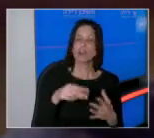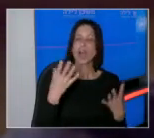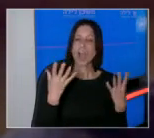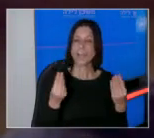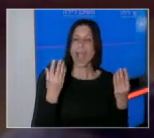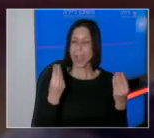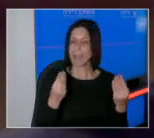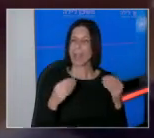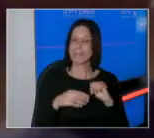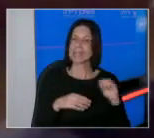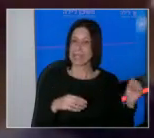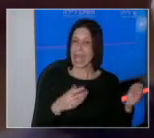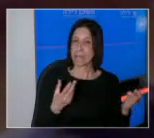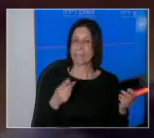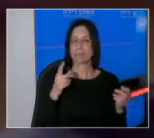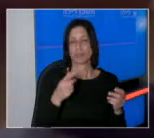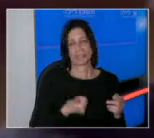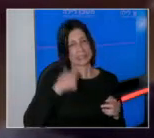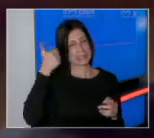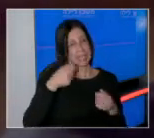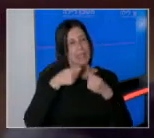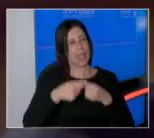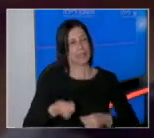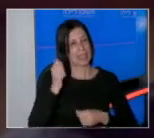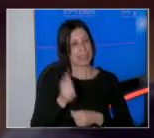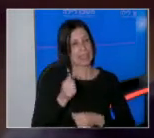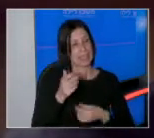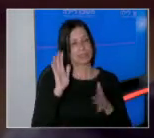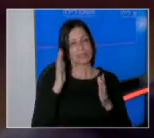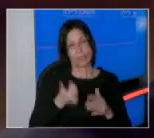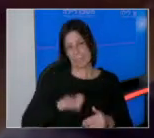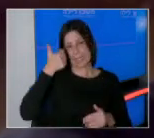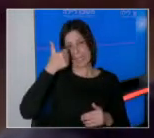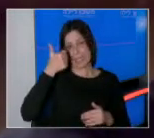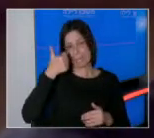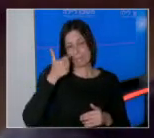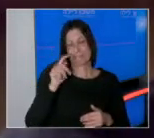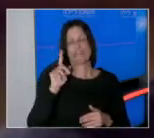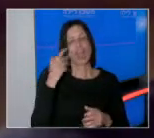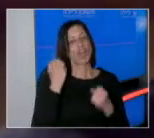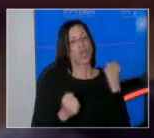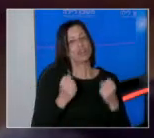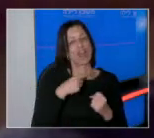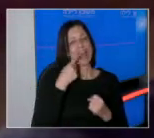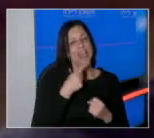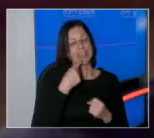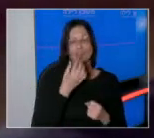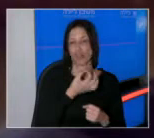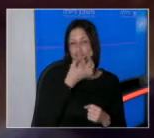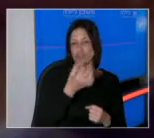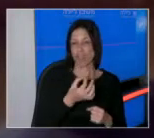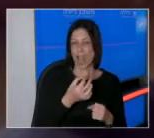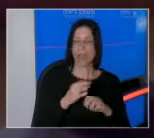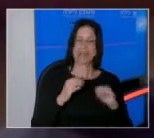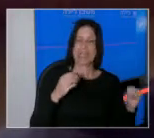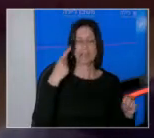המון מזרחים, שהם שרים וחברי כנסת מאוד מאוד בכירים, אבל קשה להגיד שהשאלה המזרחית,